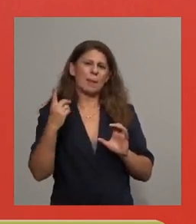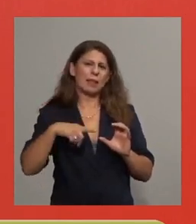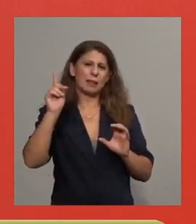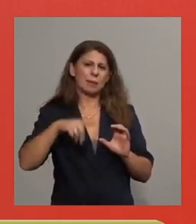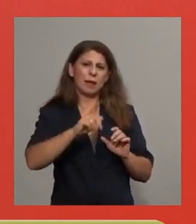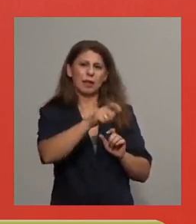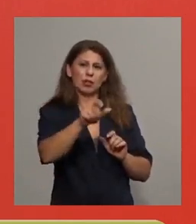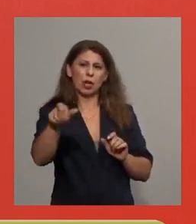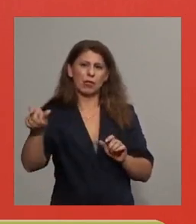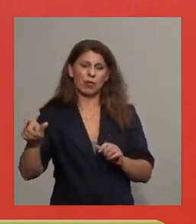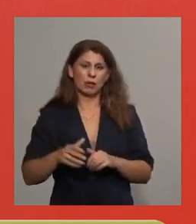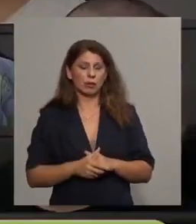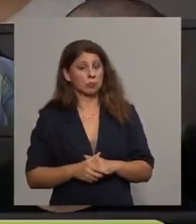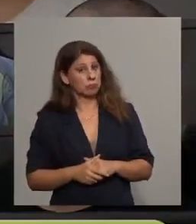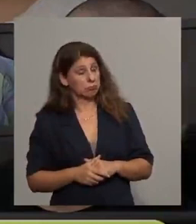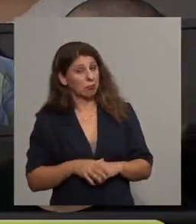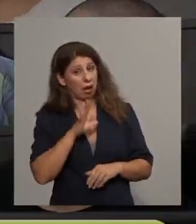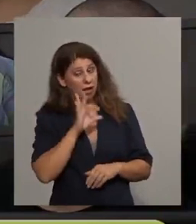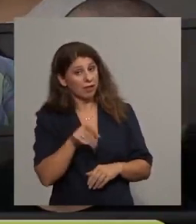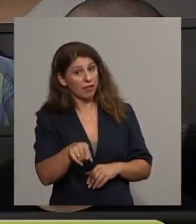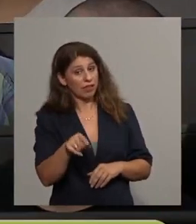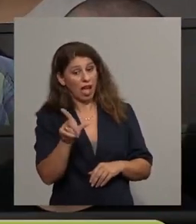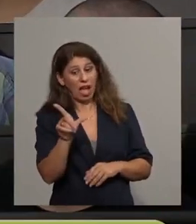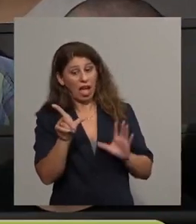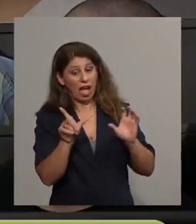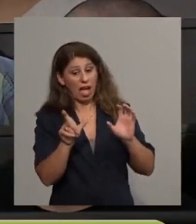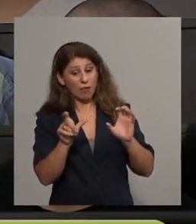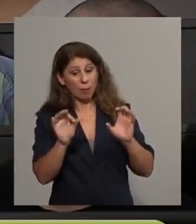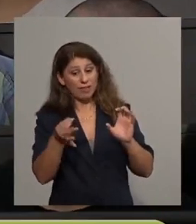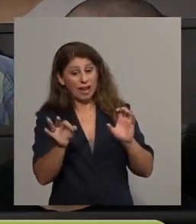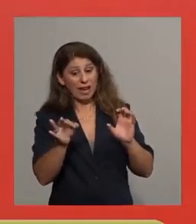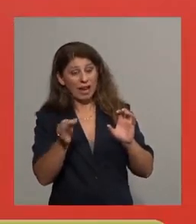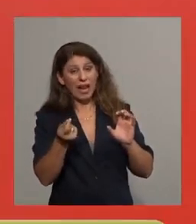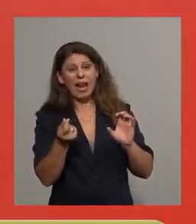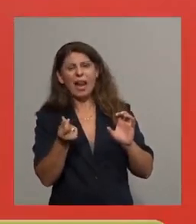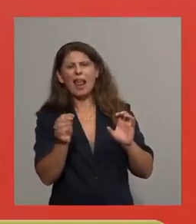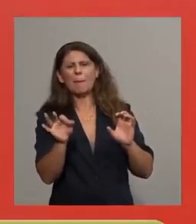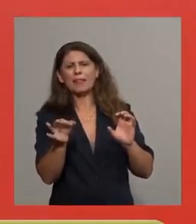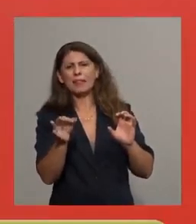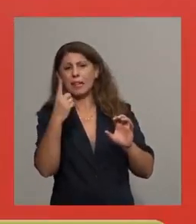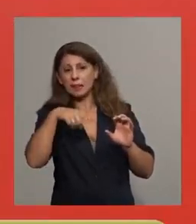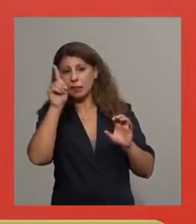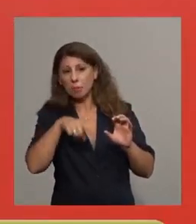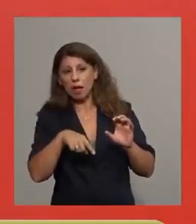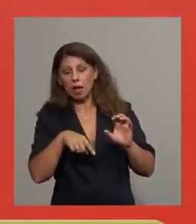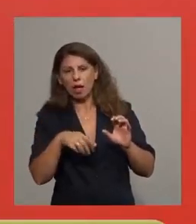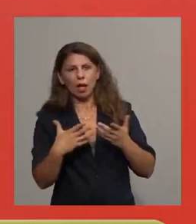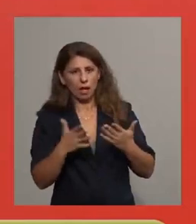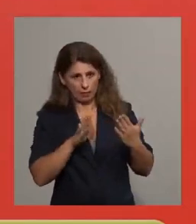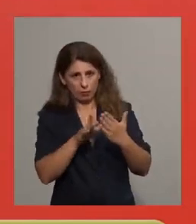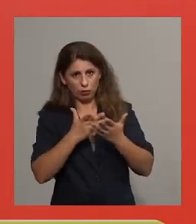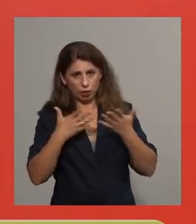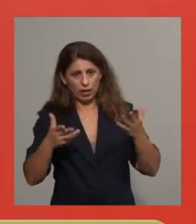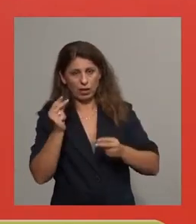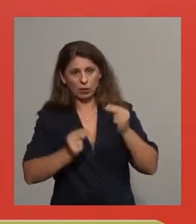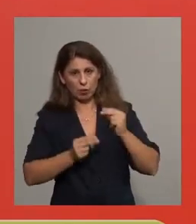στον καθένα. Αλήθεια, με αυτά τα 70 λεπτά τη μέρα θα αντιμετωπιστεί αυτό το τεράστιο